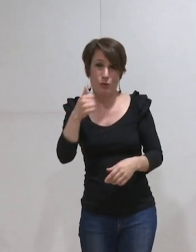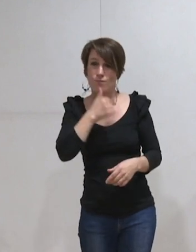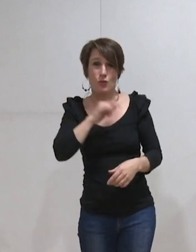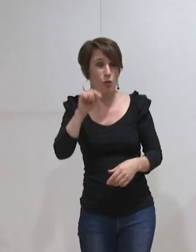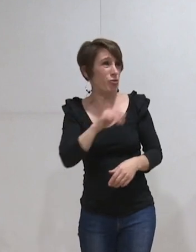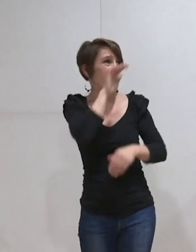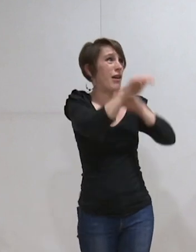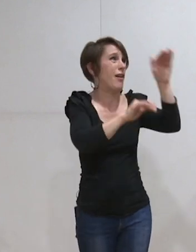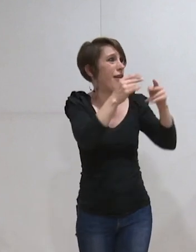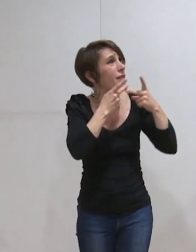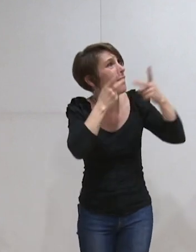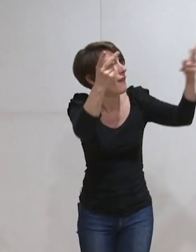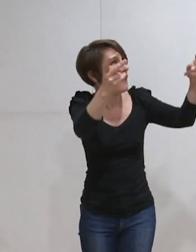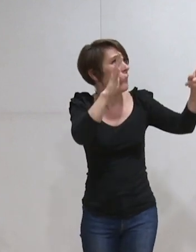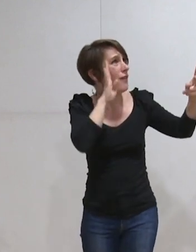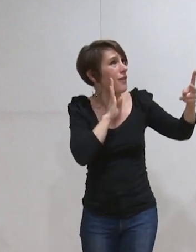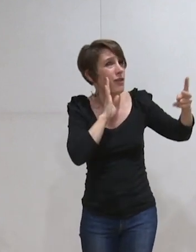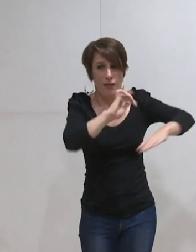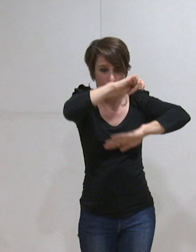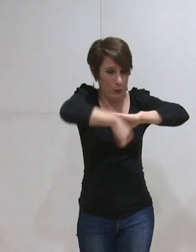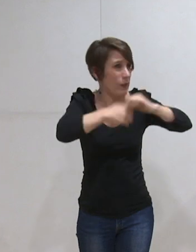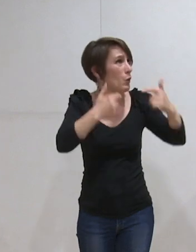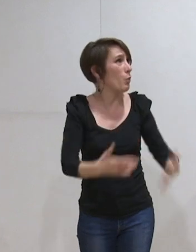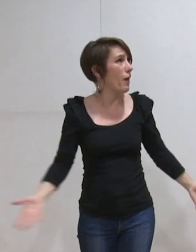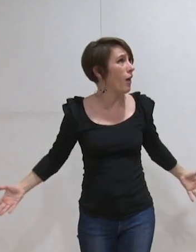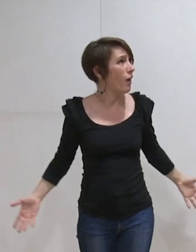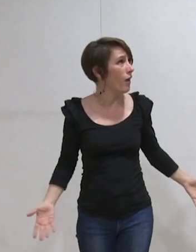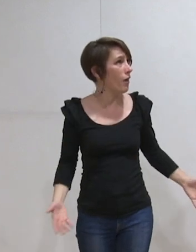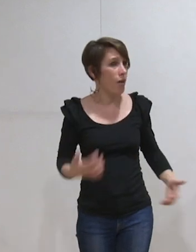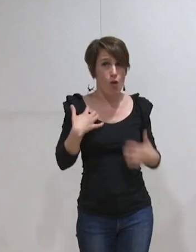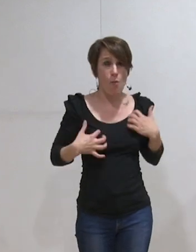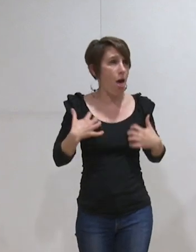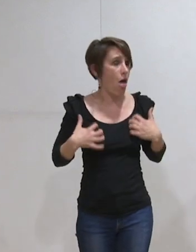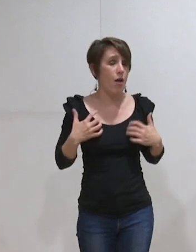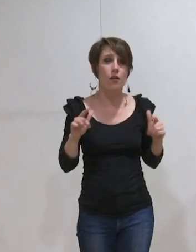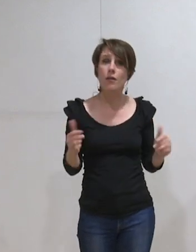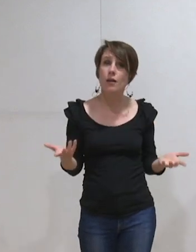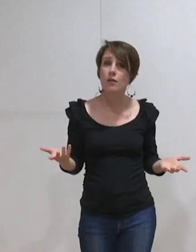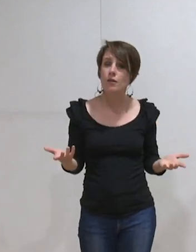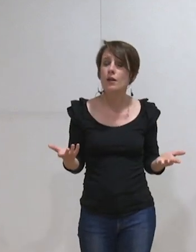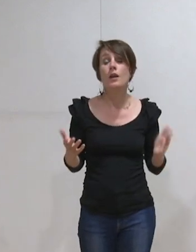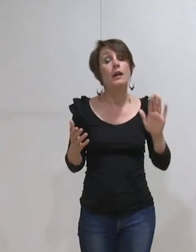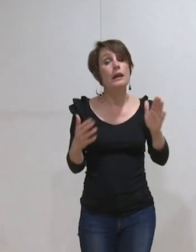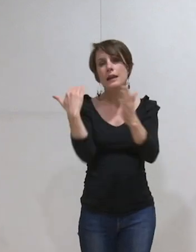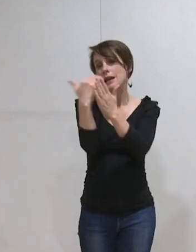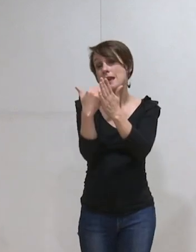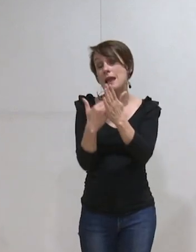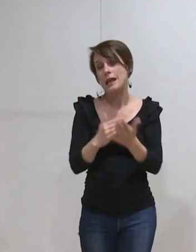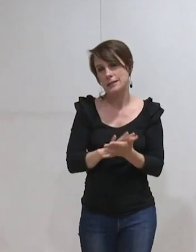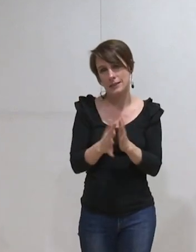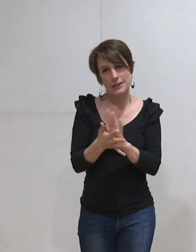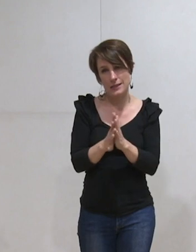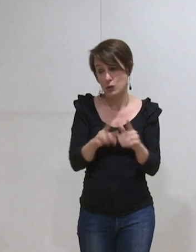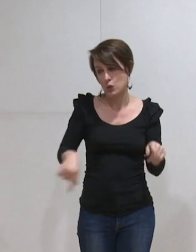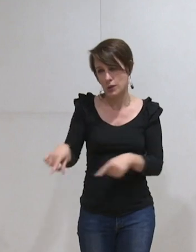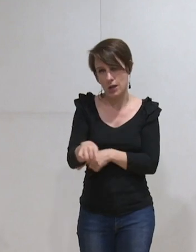montant des aides qui leur sont prévu et qui sont visiblement en diminution et la liste des associations qui peuvent se poser